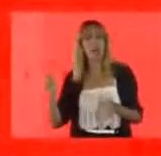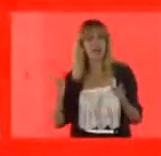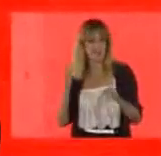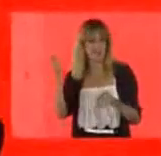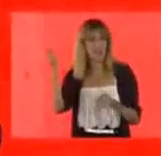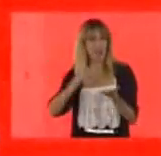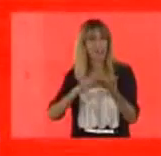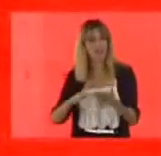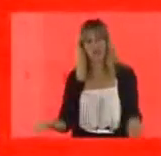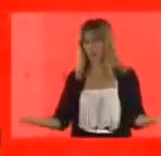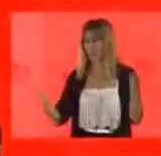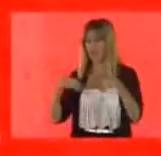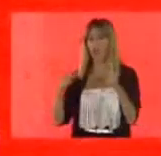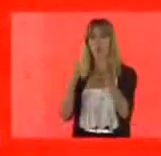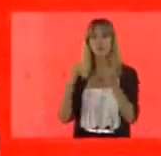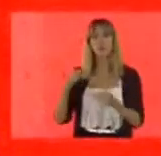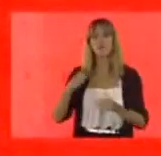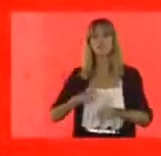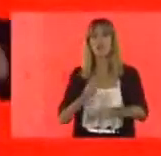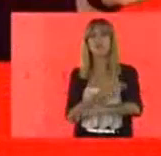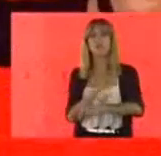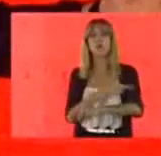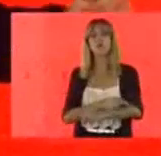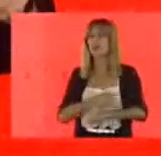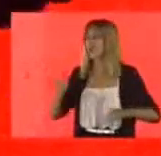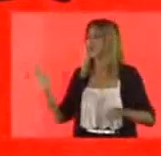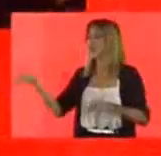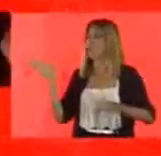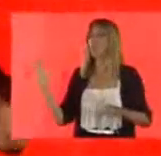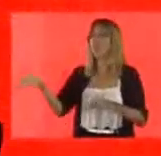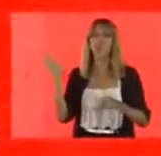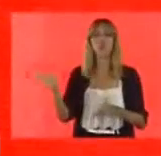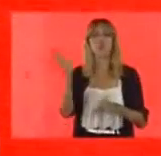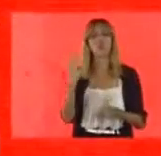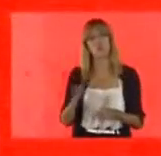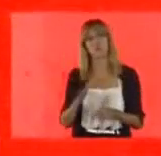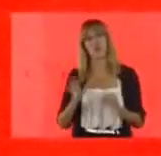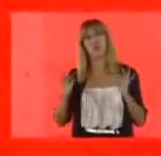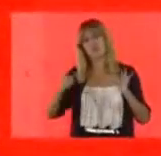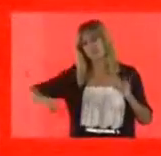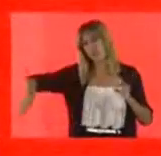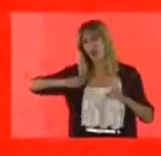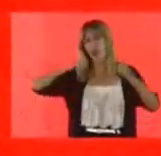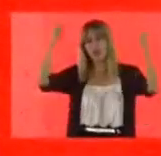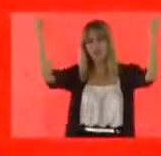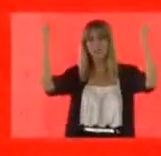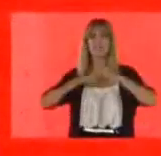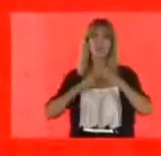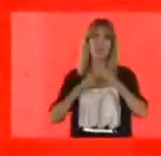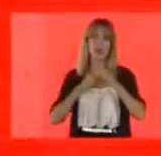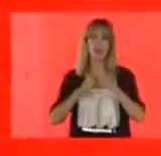πετάξουν έξω από το σύστημα περίθαλψης με τραγικές συνέπειες τόσο για αυτούς όσο όμως και για ολόκληρο τον πληθυσμό.